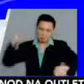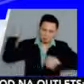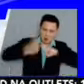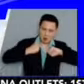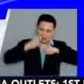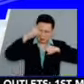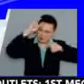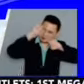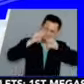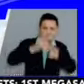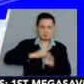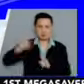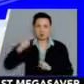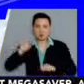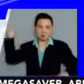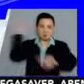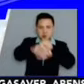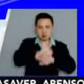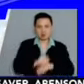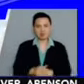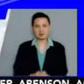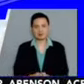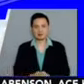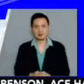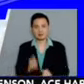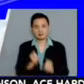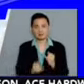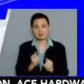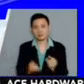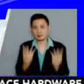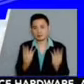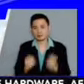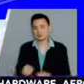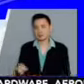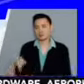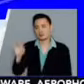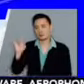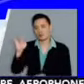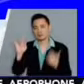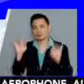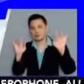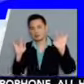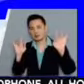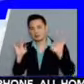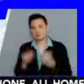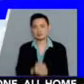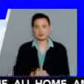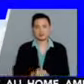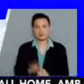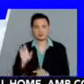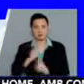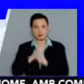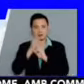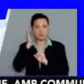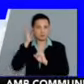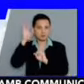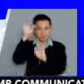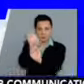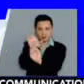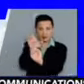Letran Lady Knights. Final score 25-18. Naidepensa ng Benilde ang corona na wagi bilang three-peat